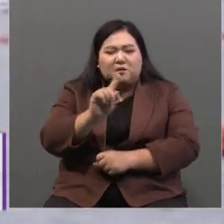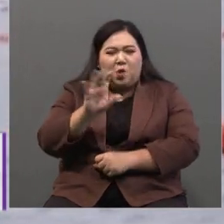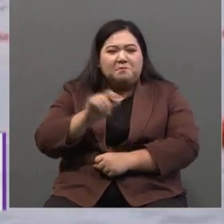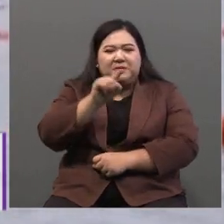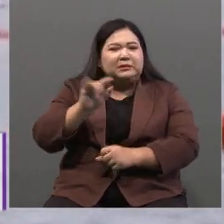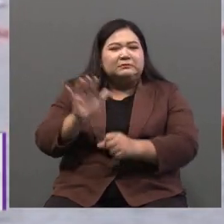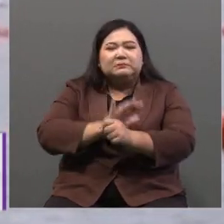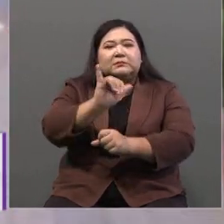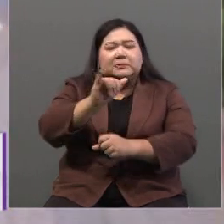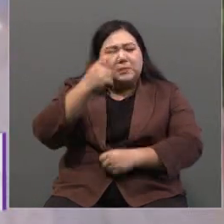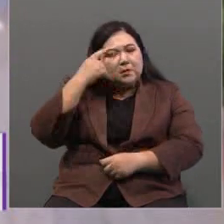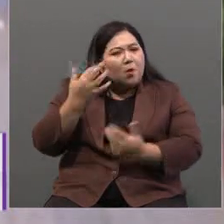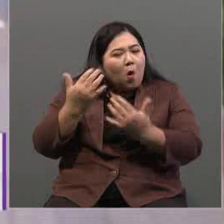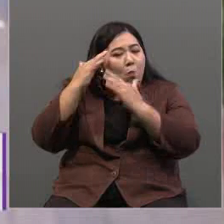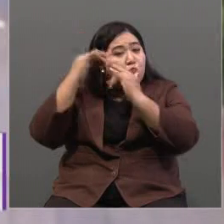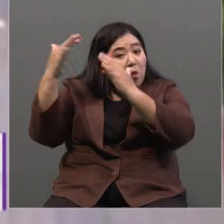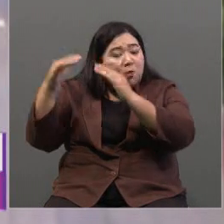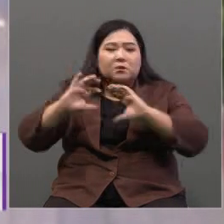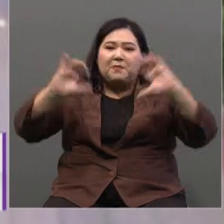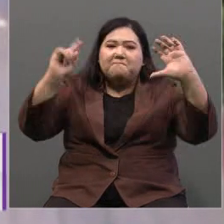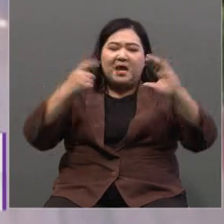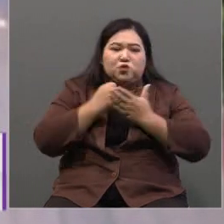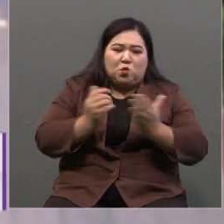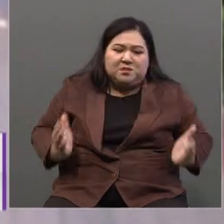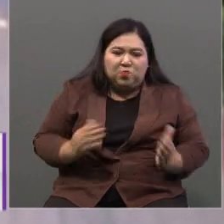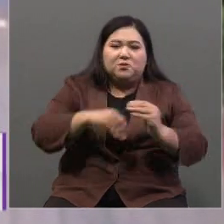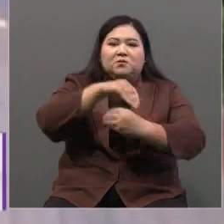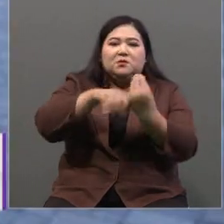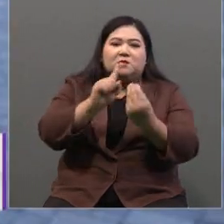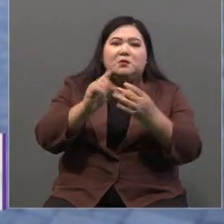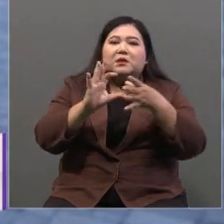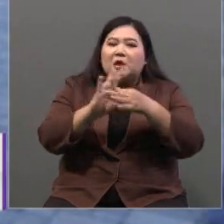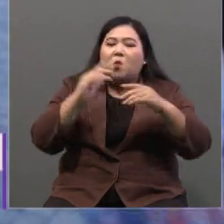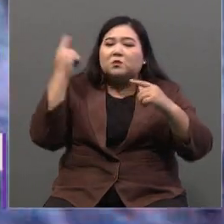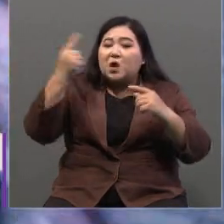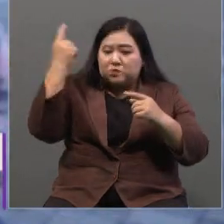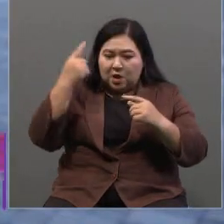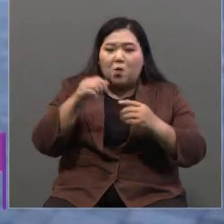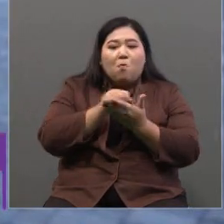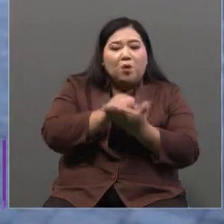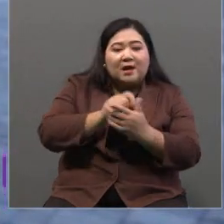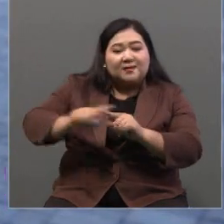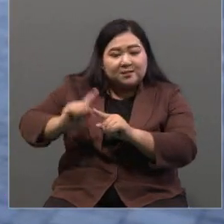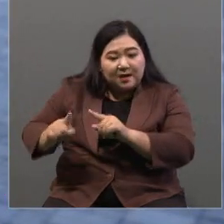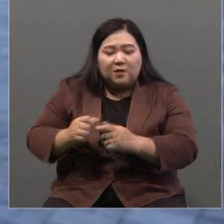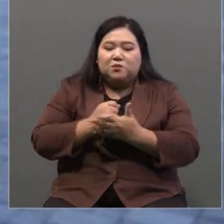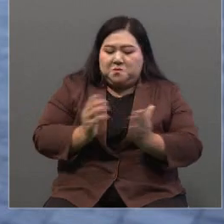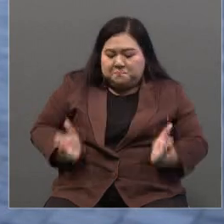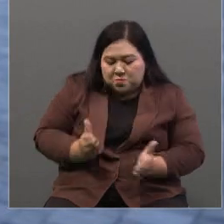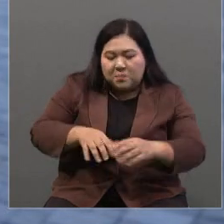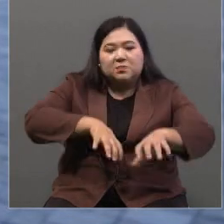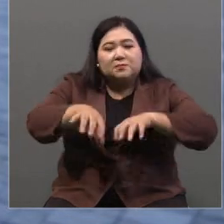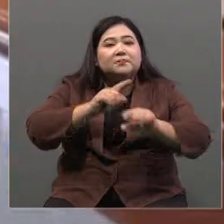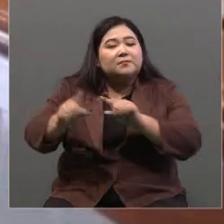เปอร์เซ็นต์นะจึงคาดหวังว่ารัฐบาลชุดใหม่จากเข้ามากระตุ้นอุตสาหกรรมการท่องเที่ยวและบริการครับด้วยการดันและส่งเสริมมาตรการต่างๆ